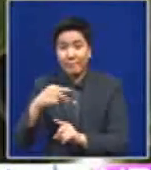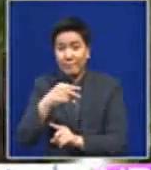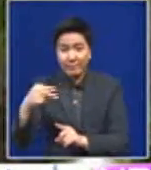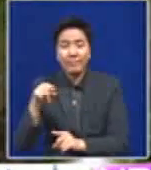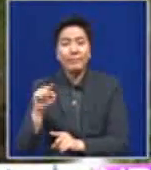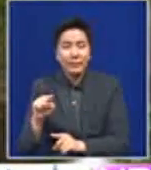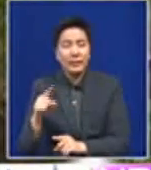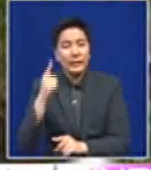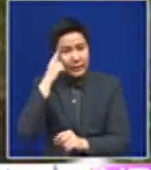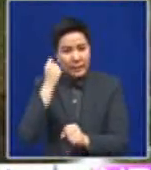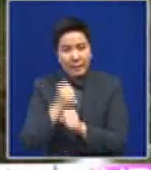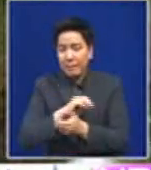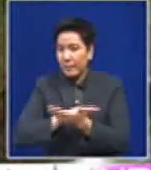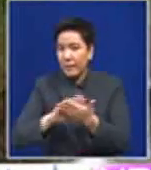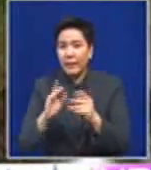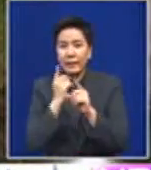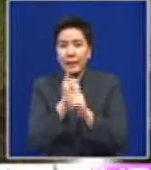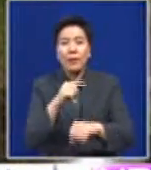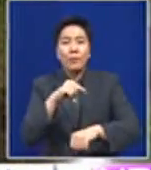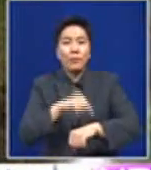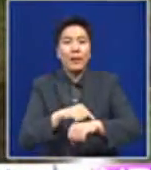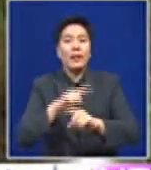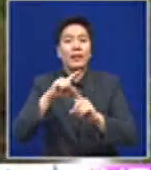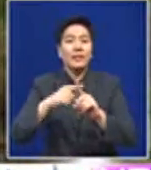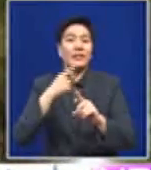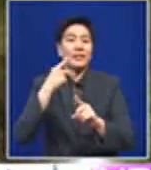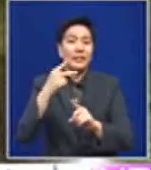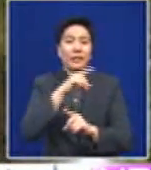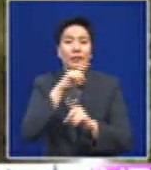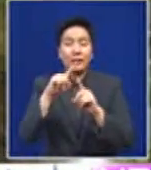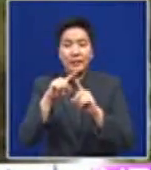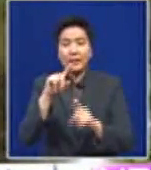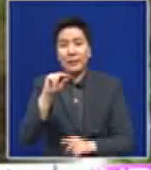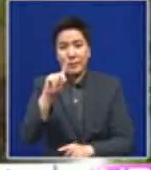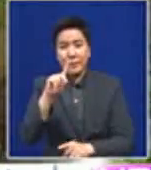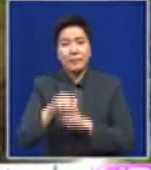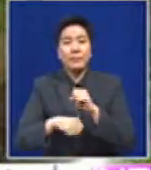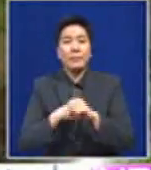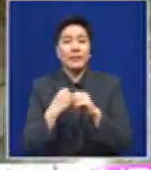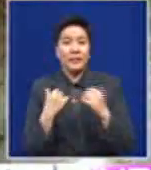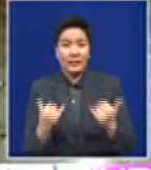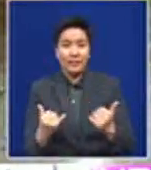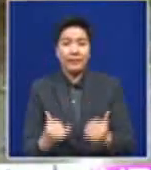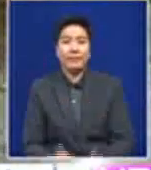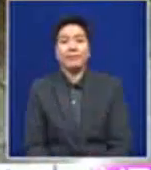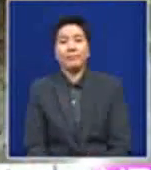ให้แล้วเสร็จได้ทันตามกำหนดภายในวันที่31มีนาคม2559